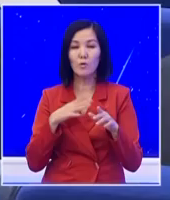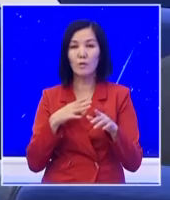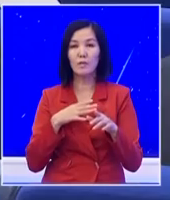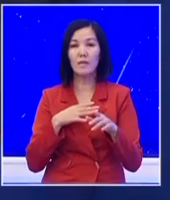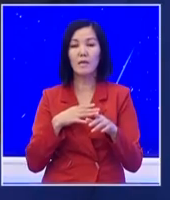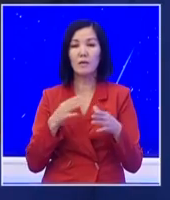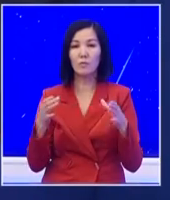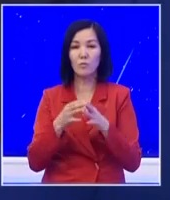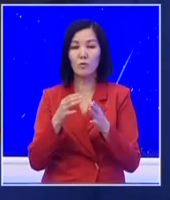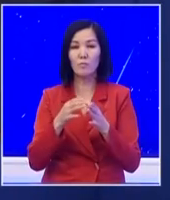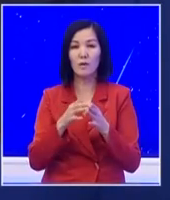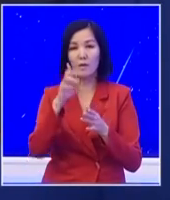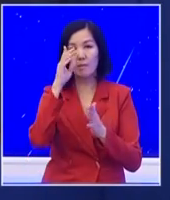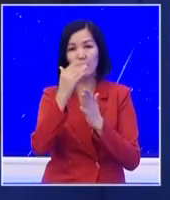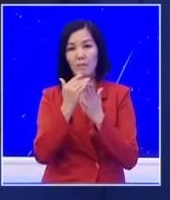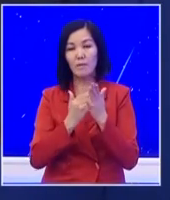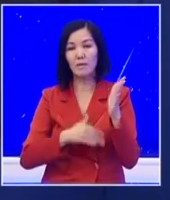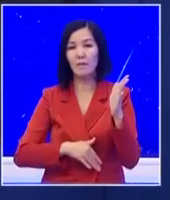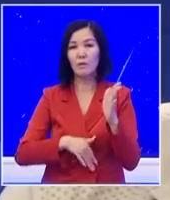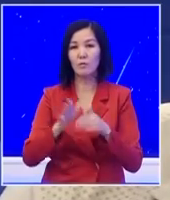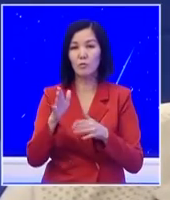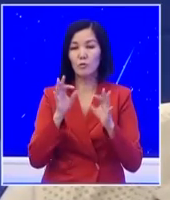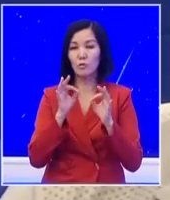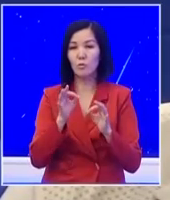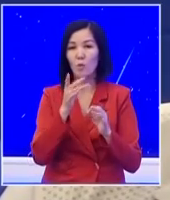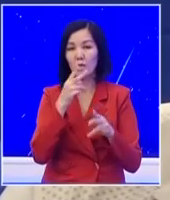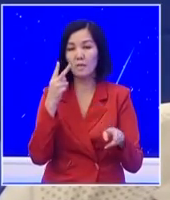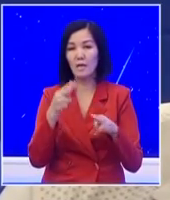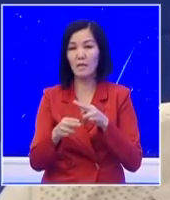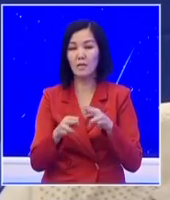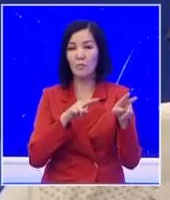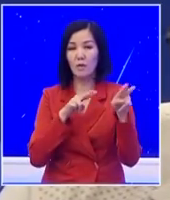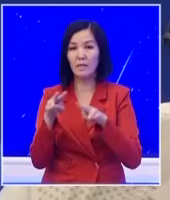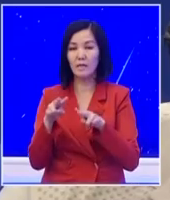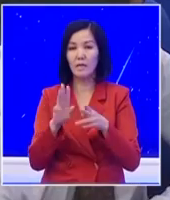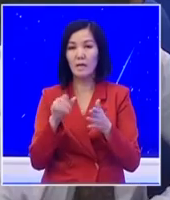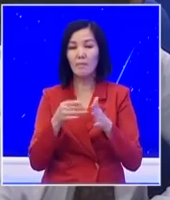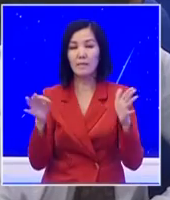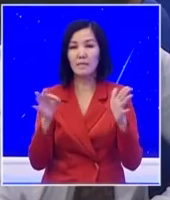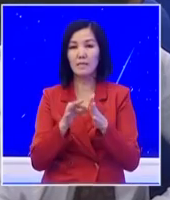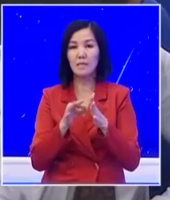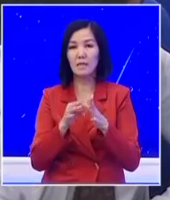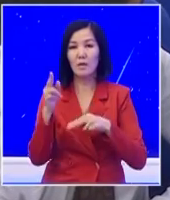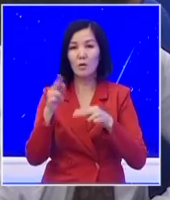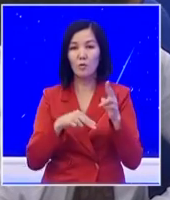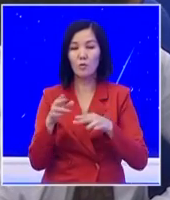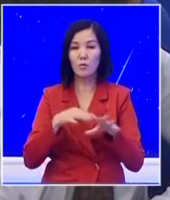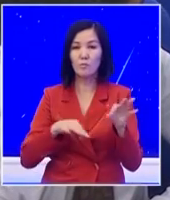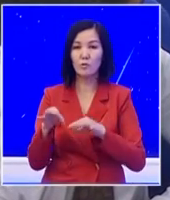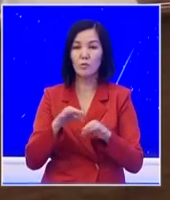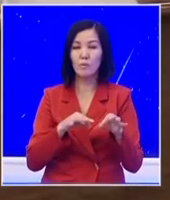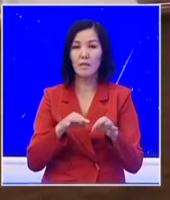Ұйым өкілдері мемлекеттік бағдарламаның сапалы әрі уақытылы орындалуын қадағалайды. Мұндағы басты мақсат инфрақұрылымдық жобалар